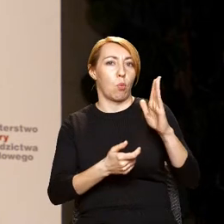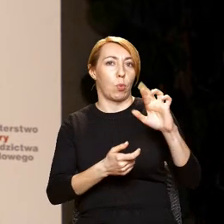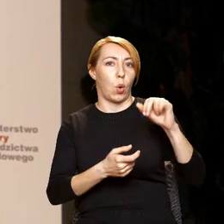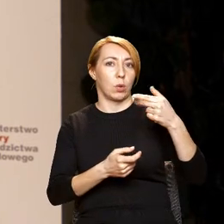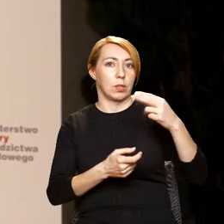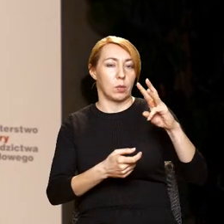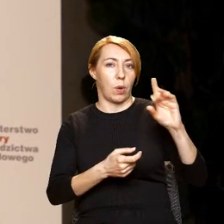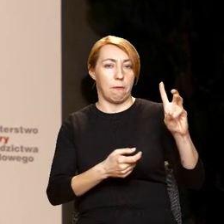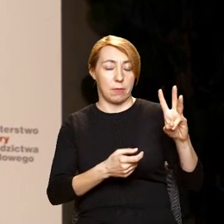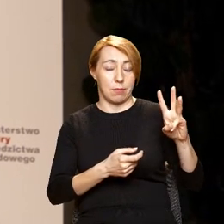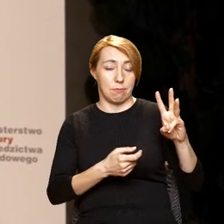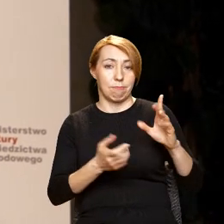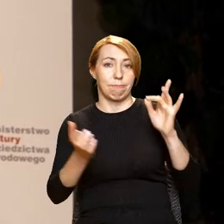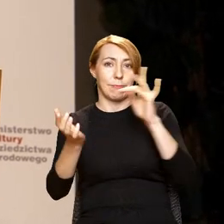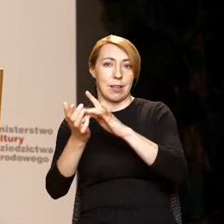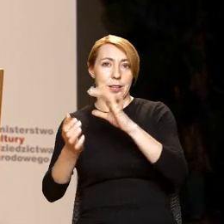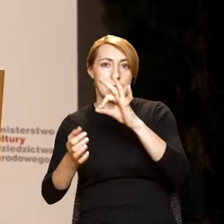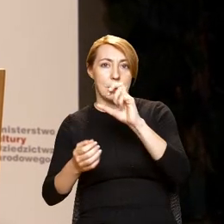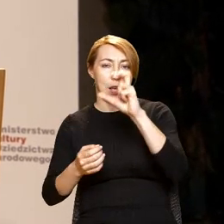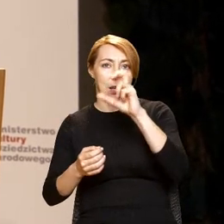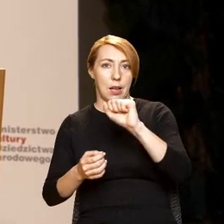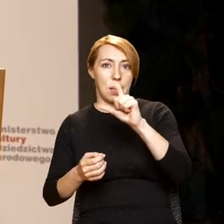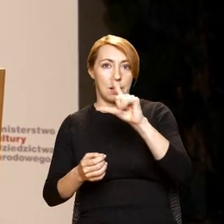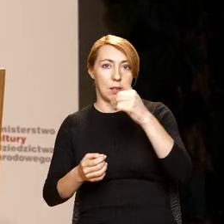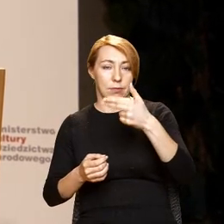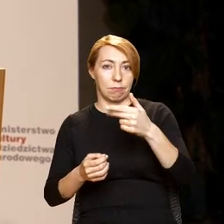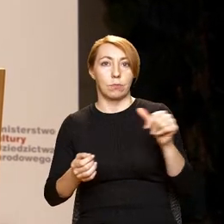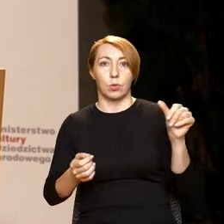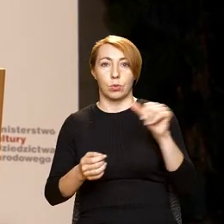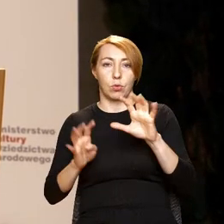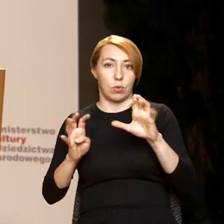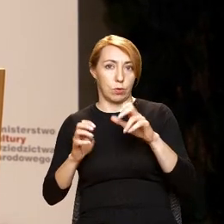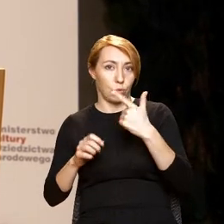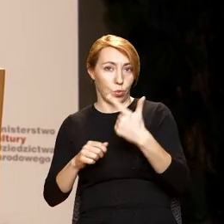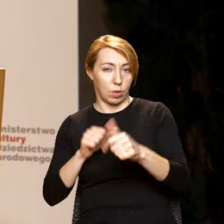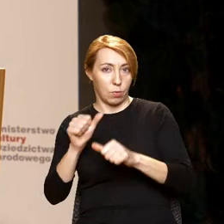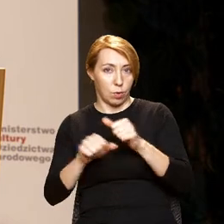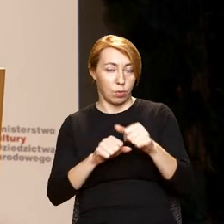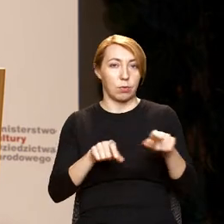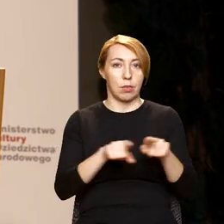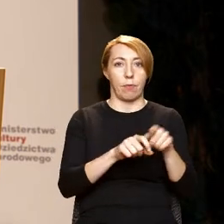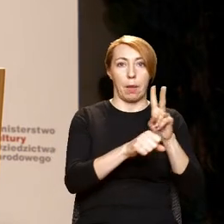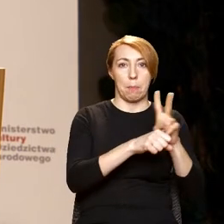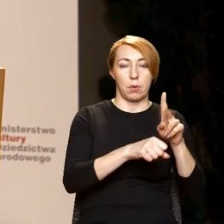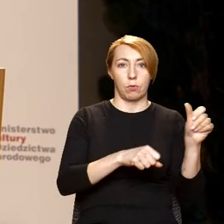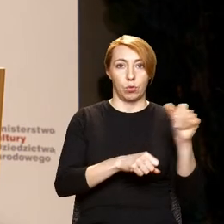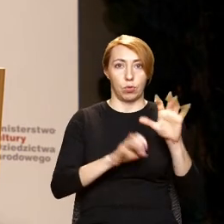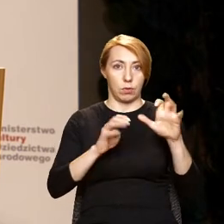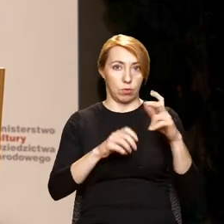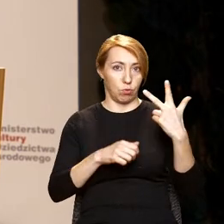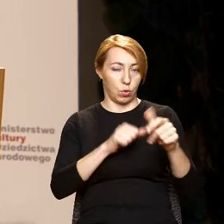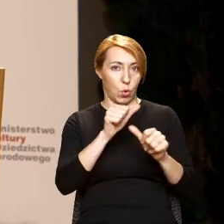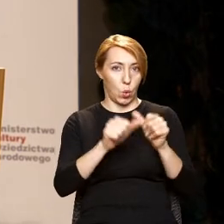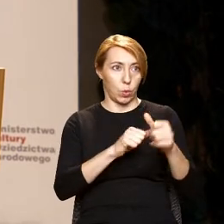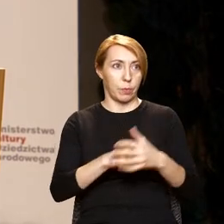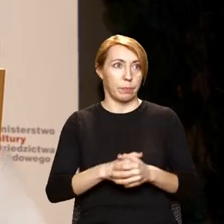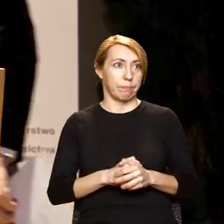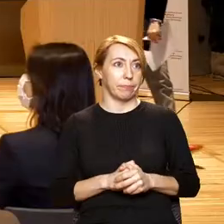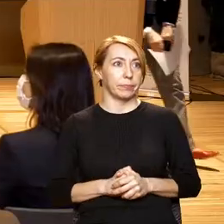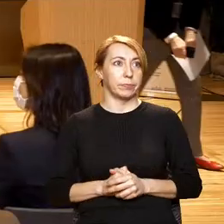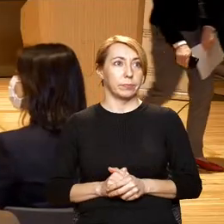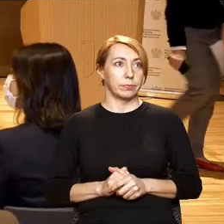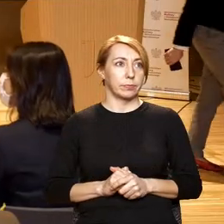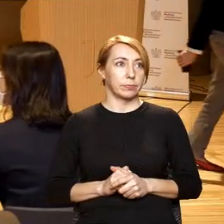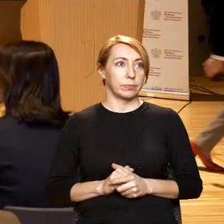Piłsudski na Sachalinie w 1902 roku i w Japonii w 1903 roku. Bardzo proszę. Witam Państwa